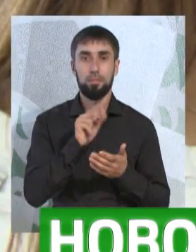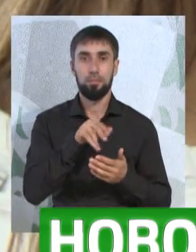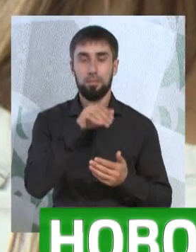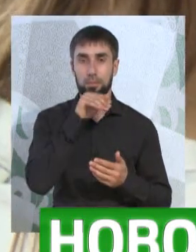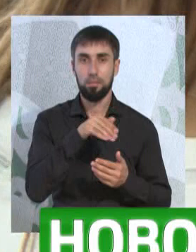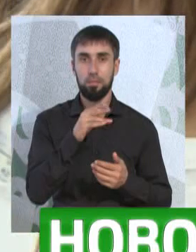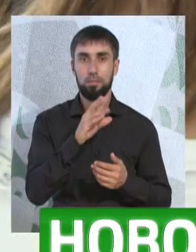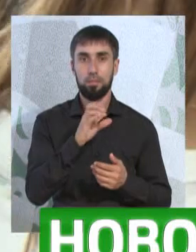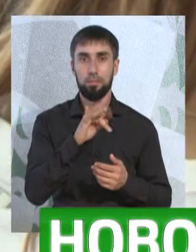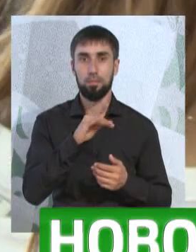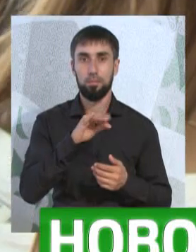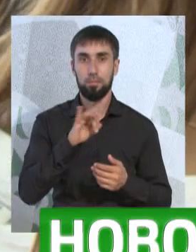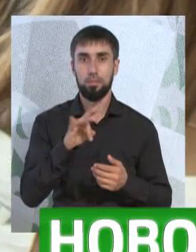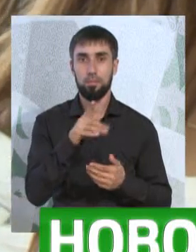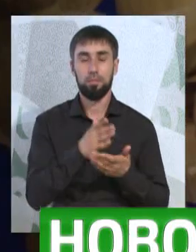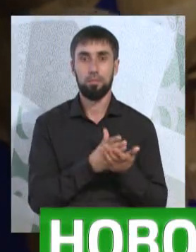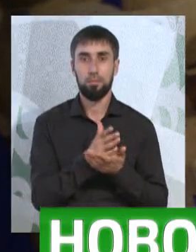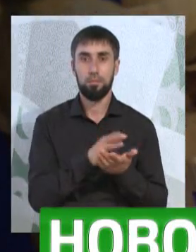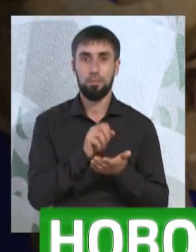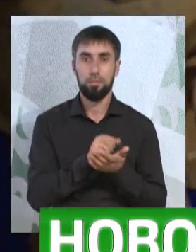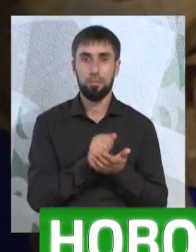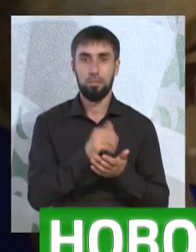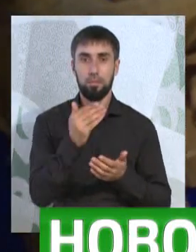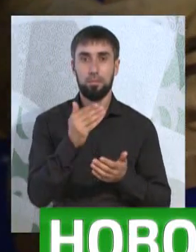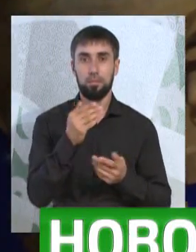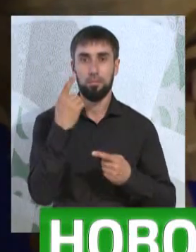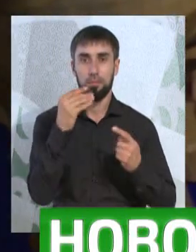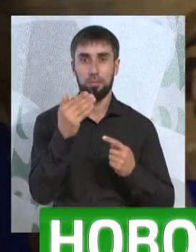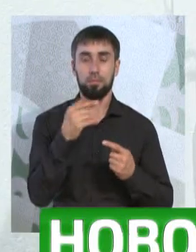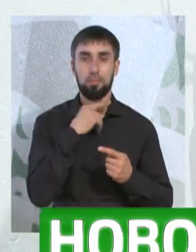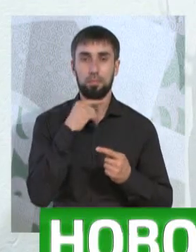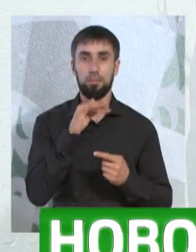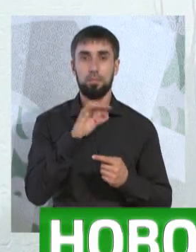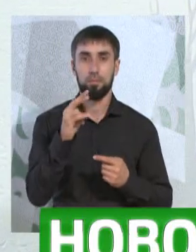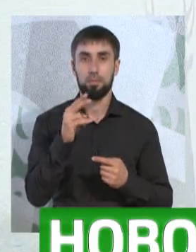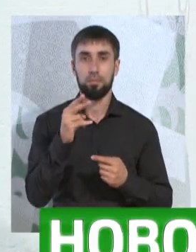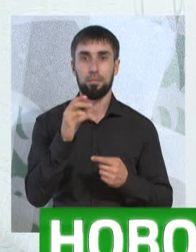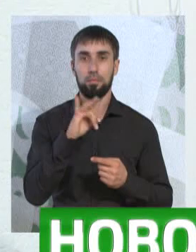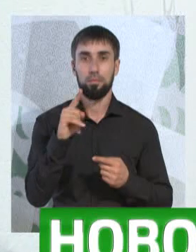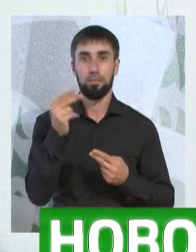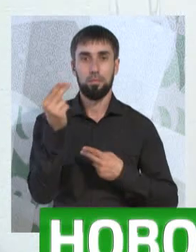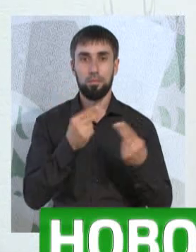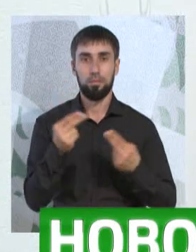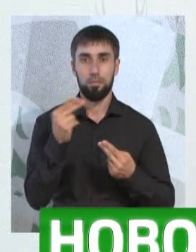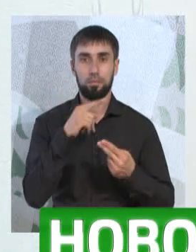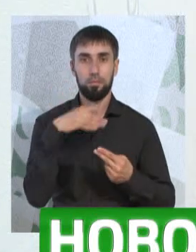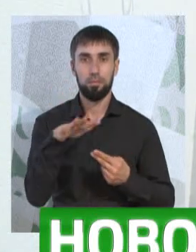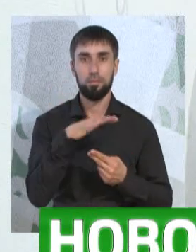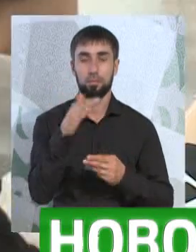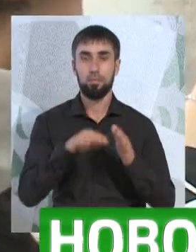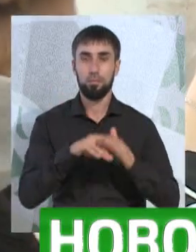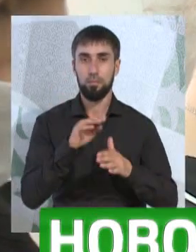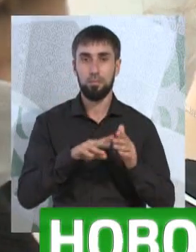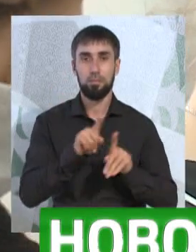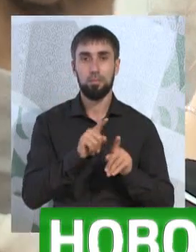профессиональный скульптор. Он является заслуженным деятелем искусств Ингушетии, членом Союза художников России. Его творческий почерк